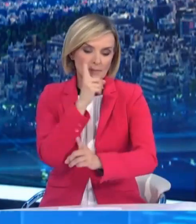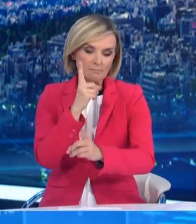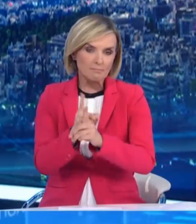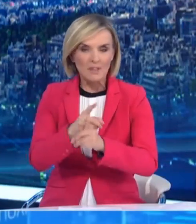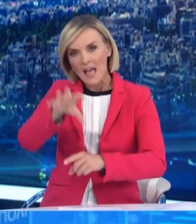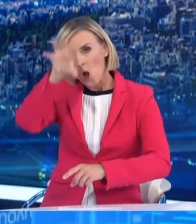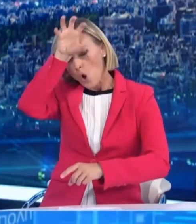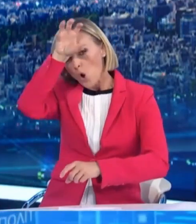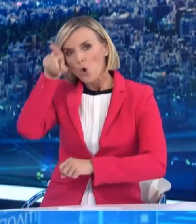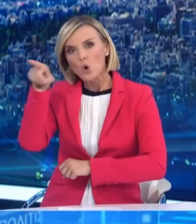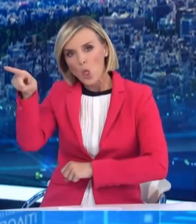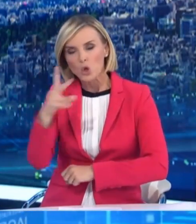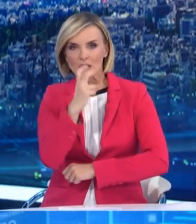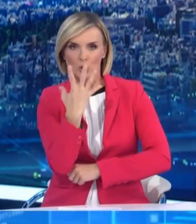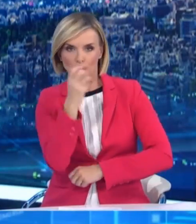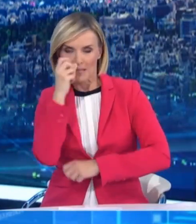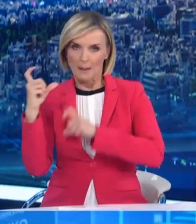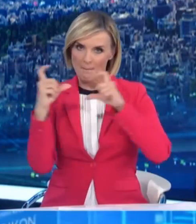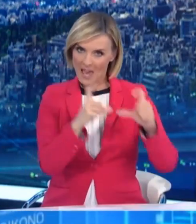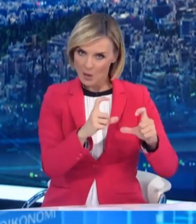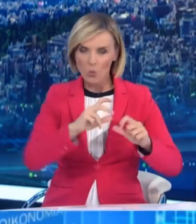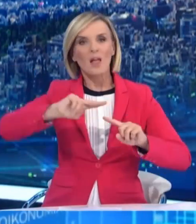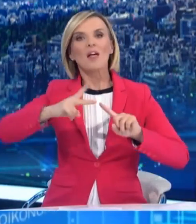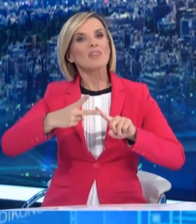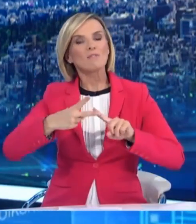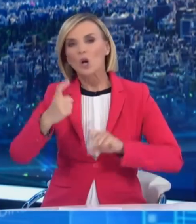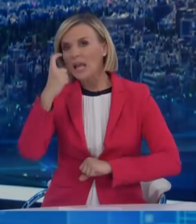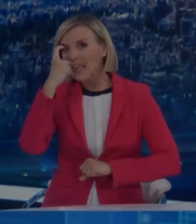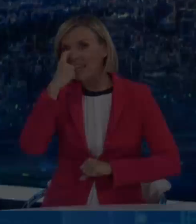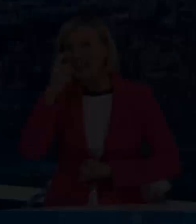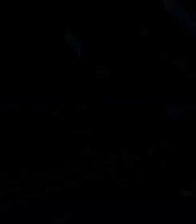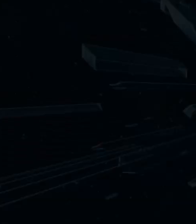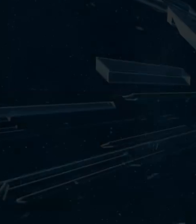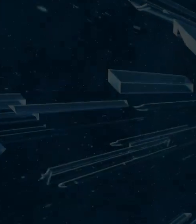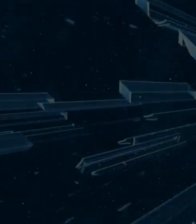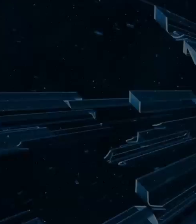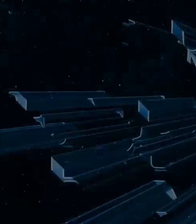25 Μαΐου, και στην Κέρκυρα, ο οποίος θα τεθεί σε λειτουργία στις 31 Μαΐου.